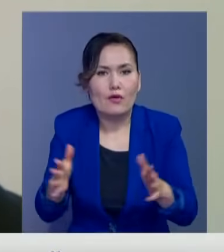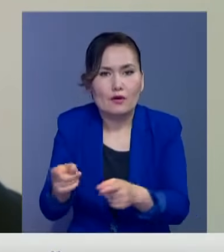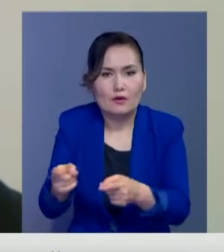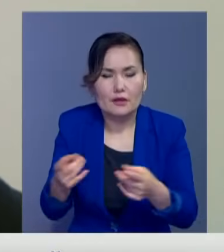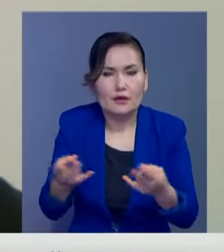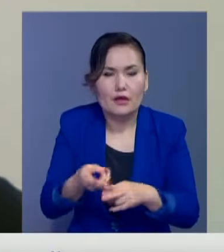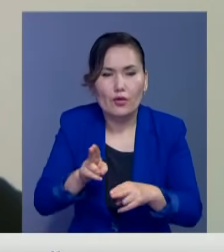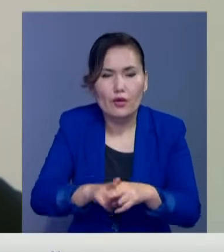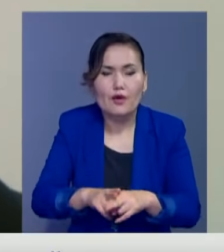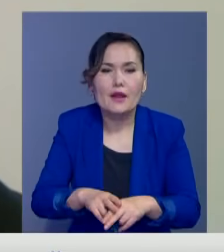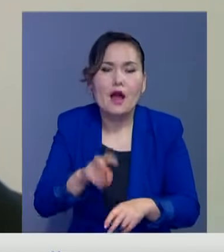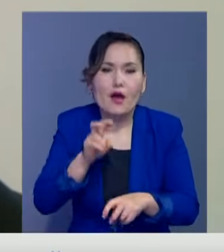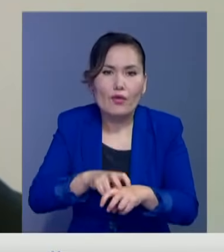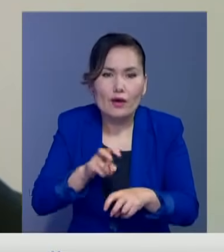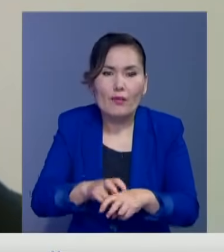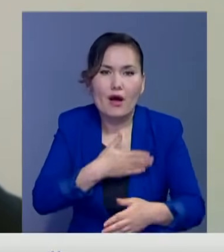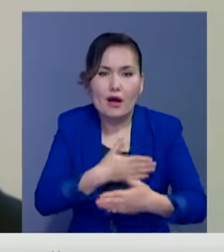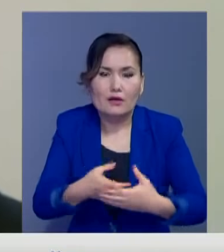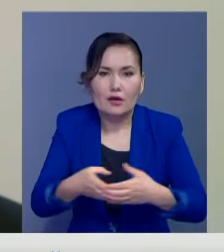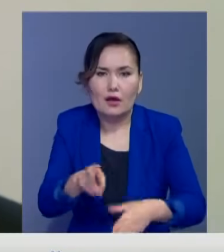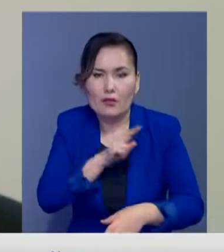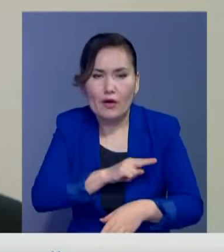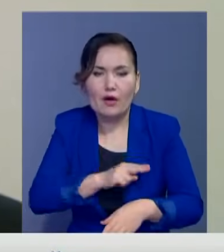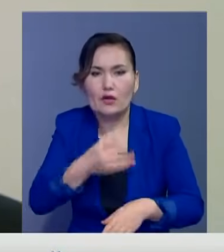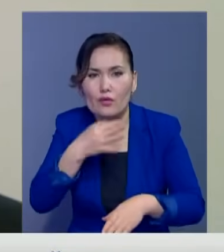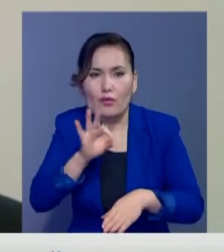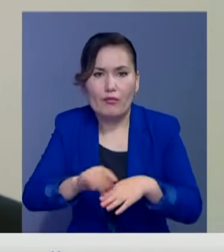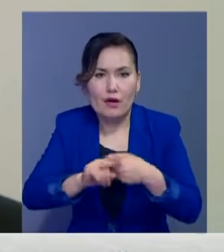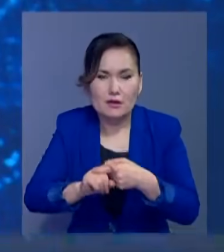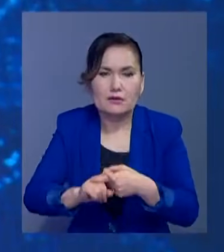саланы жетілдірсе, кез келген індетті жеңуге қауқарымыз болады.